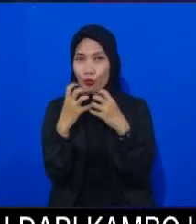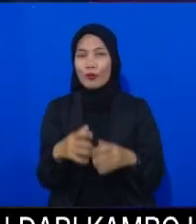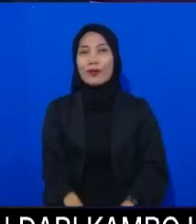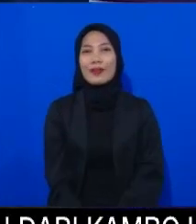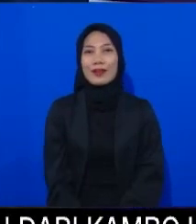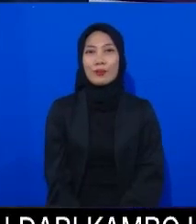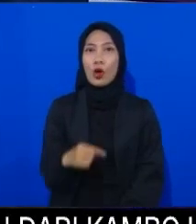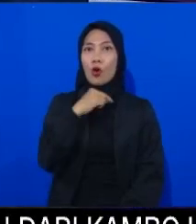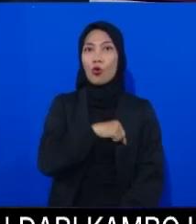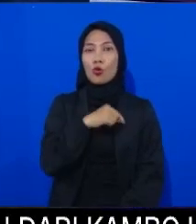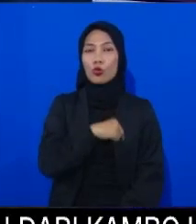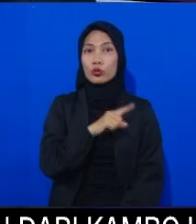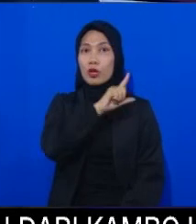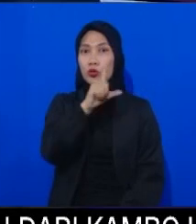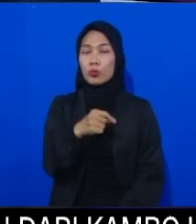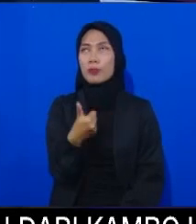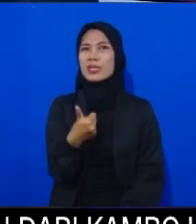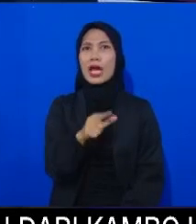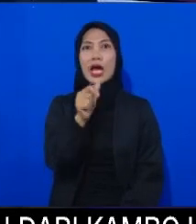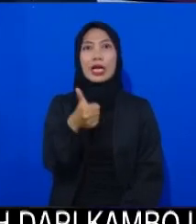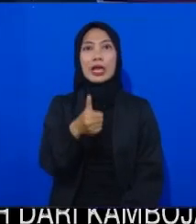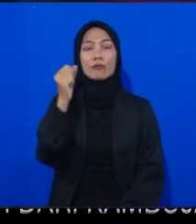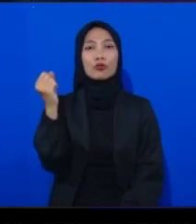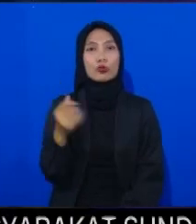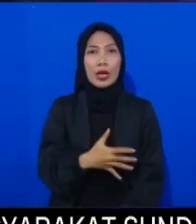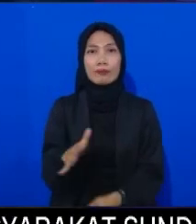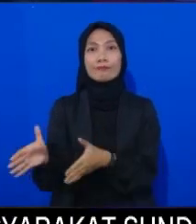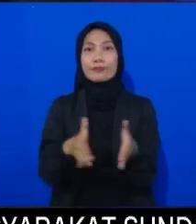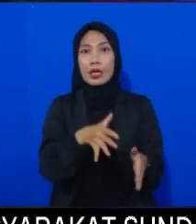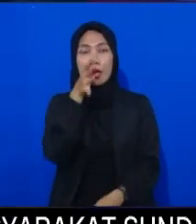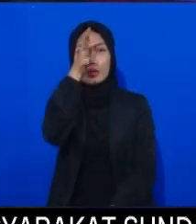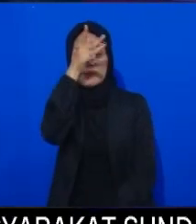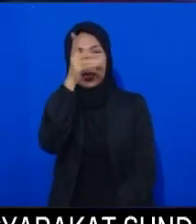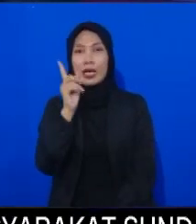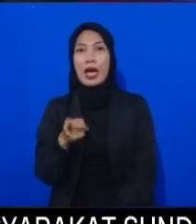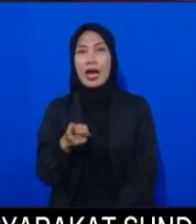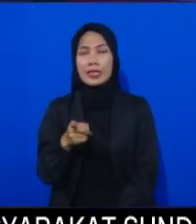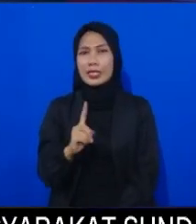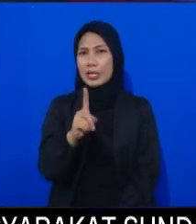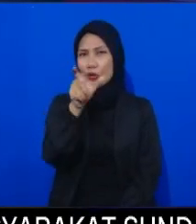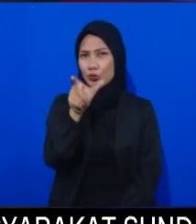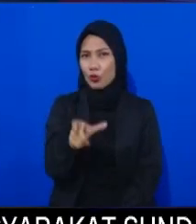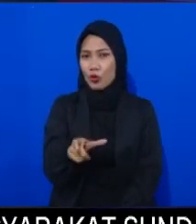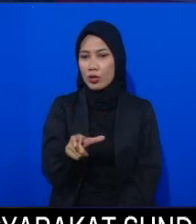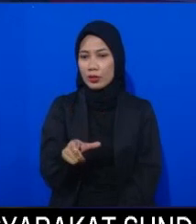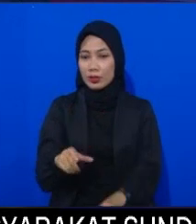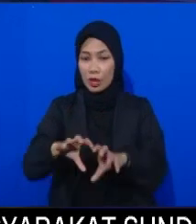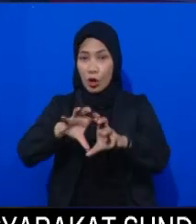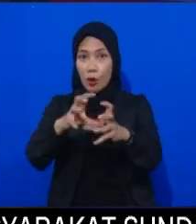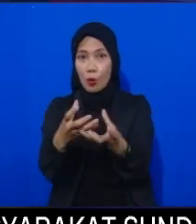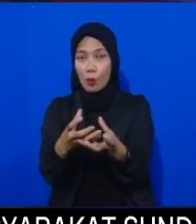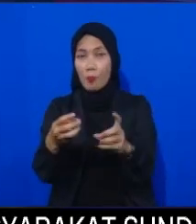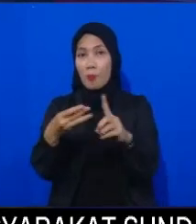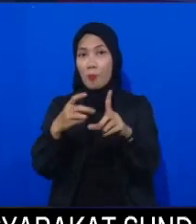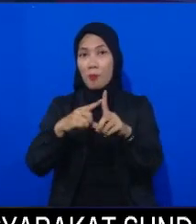keuntungan hingga 6 juta rupiah sementara di Denpasar Bali Seorang warga berinovasi menyulap batu menjadi dispenser untuk